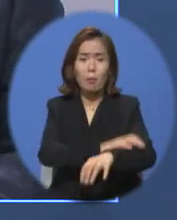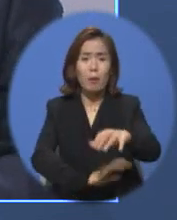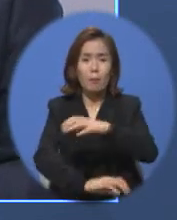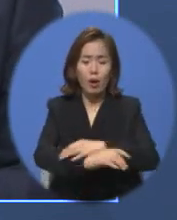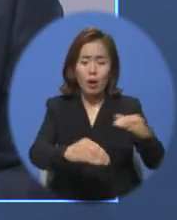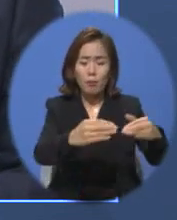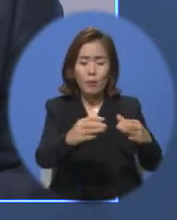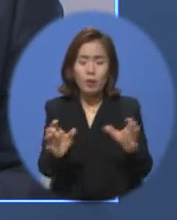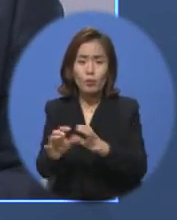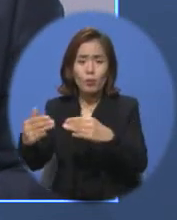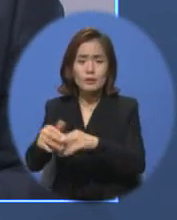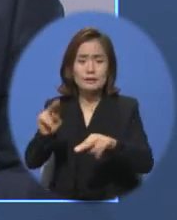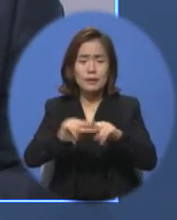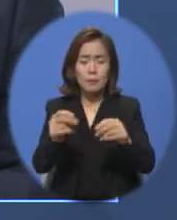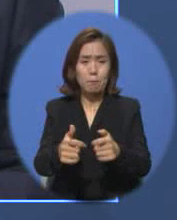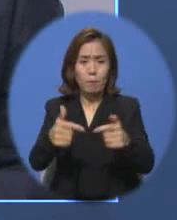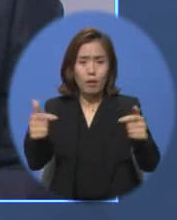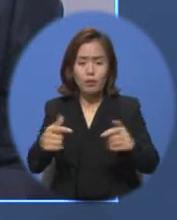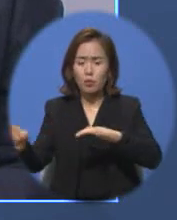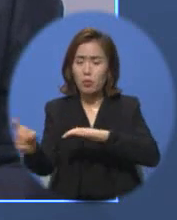위해왜곡된제도로변질되었습니다